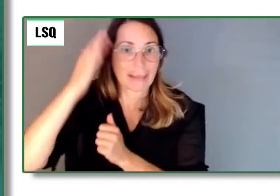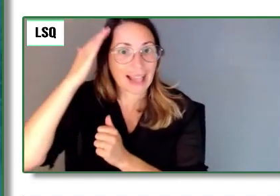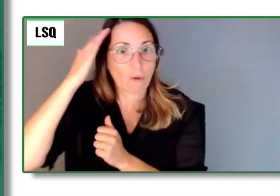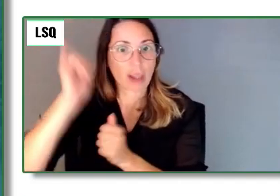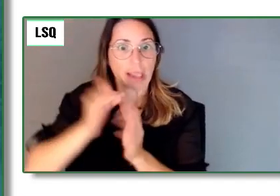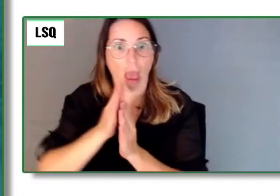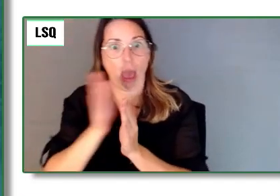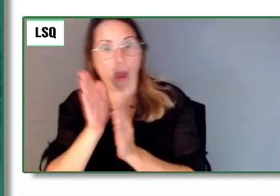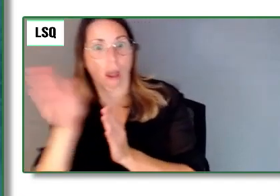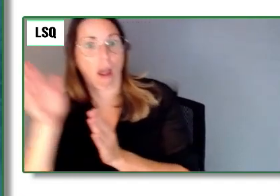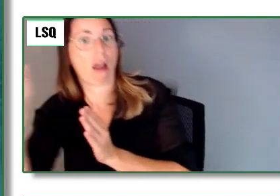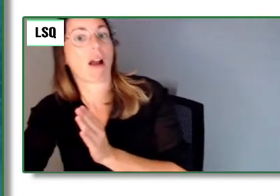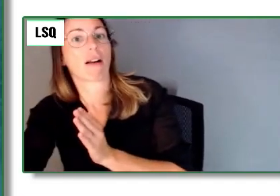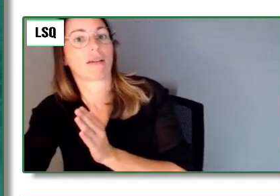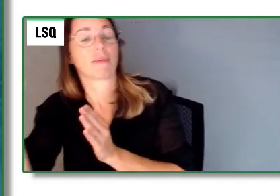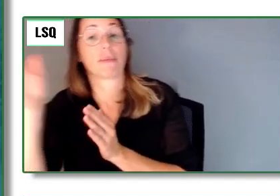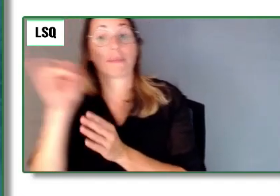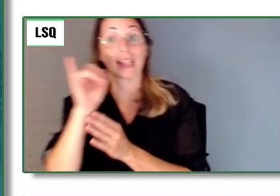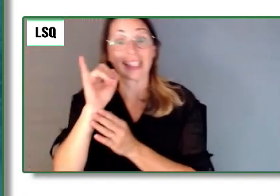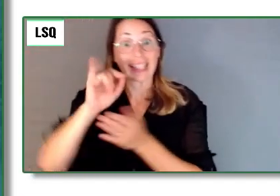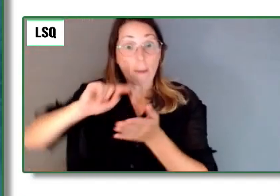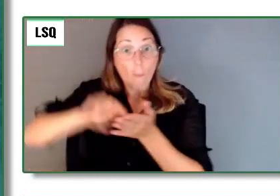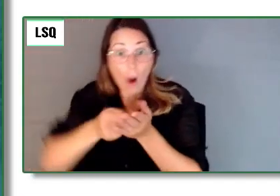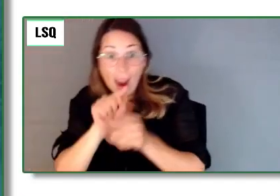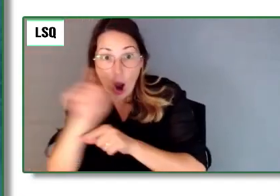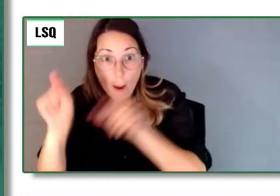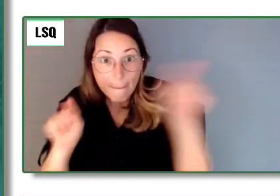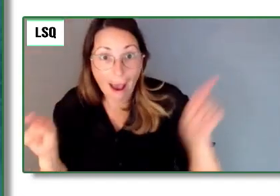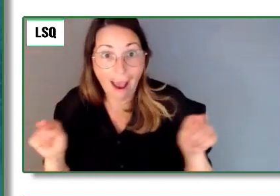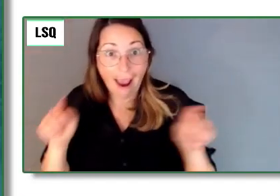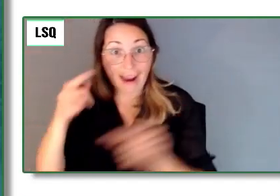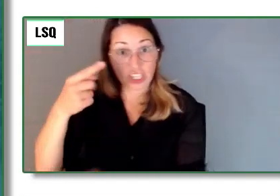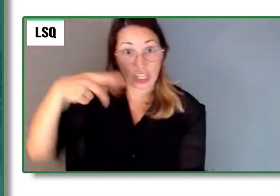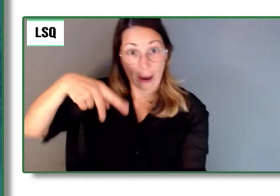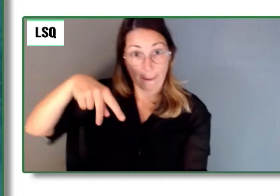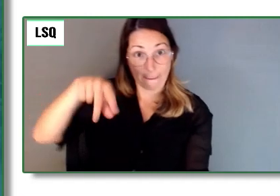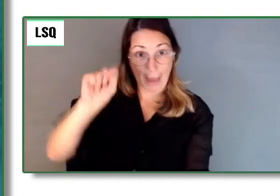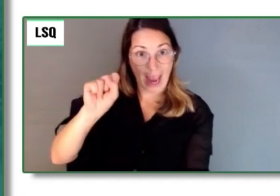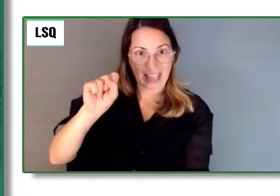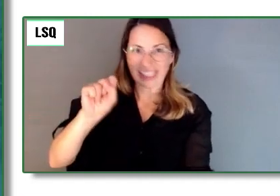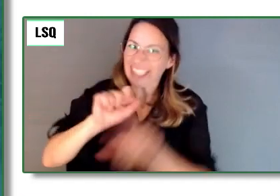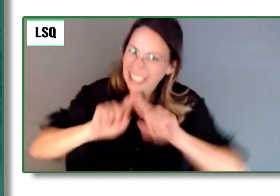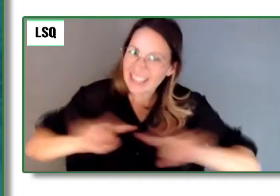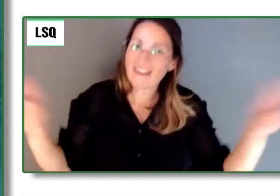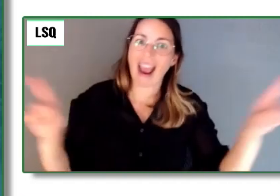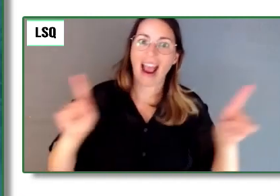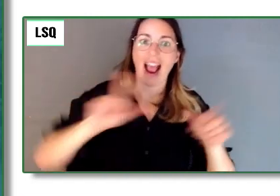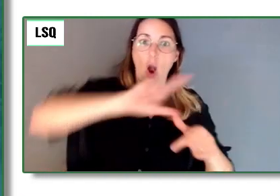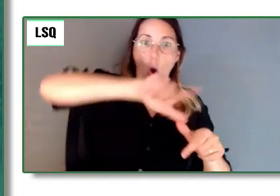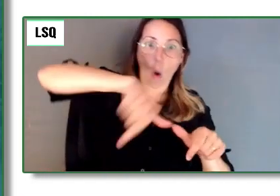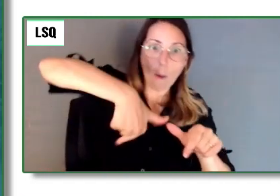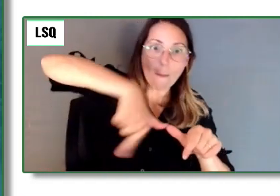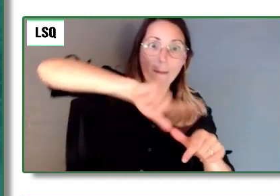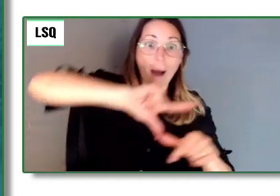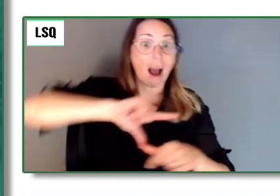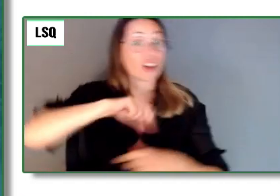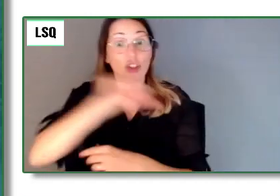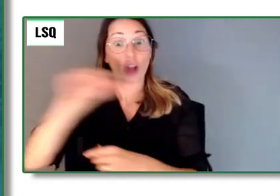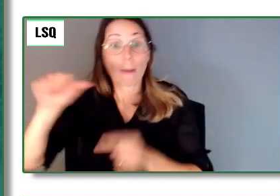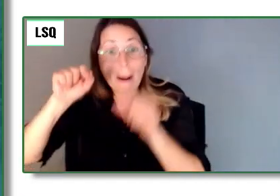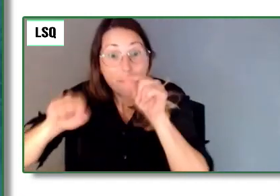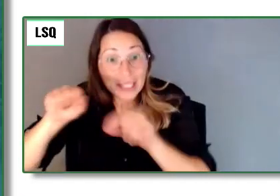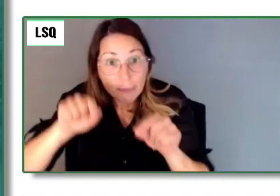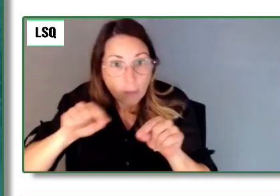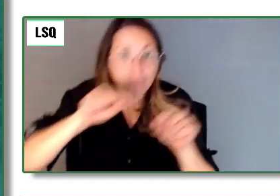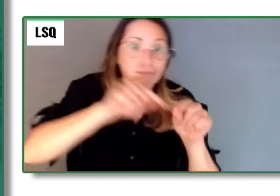points et on navigue d'un point à l'autre tout simplement. Il y a également des inconvénients parce que on passe en ligne